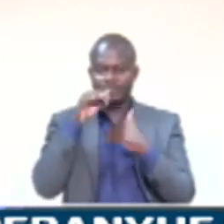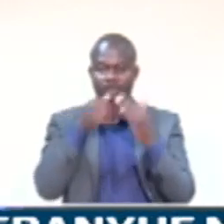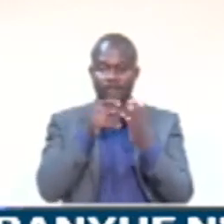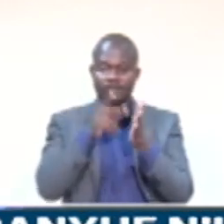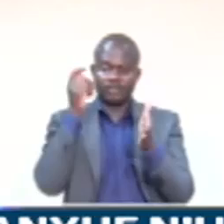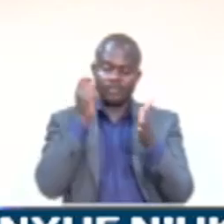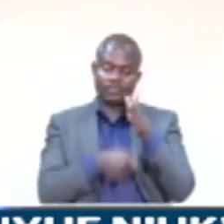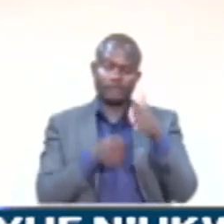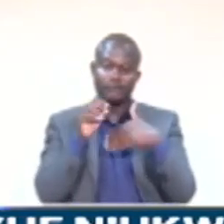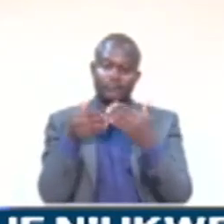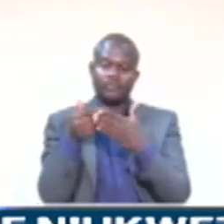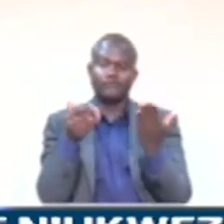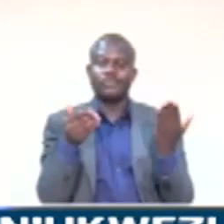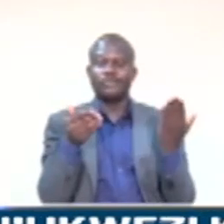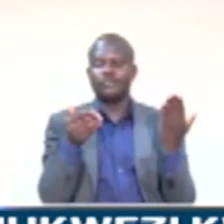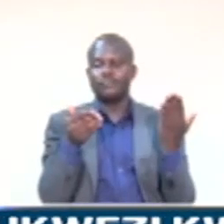umusoreshwa